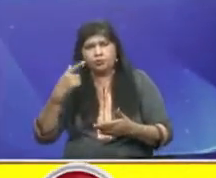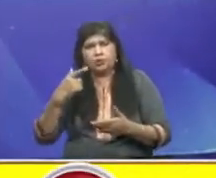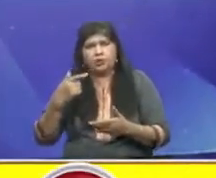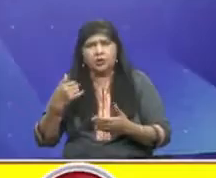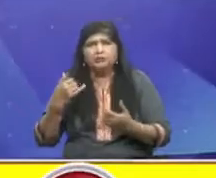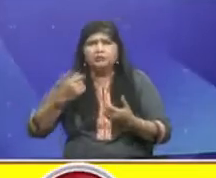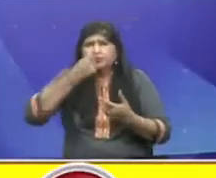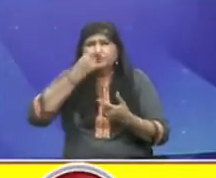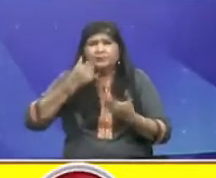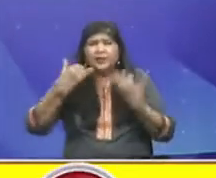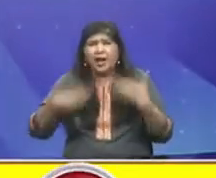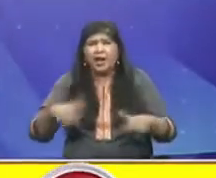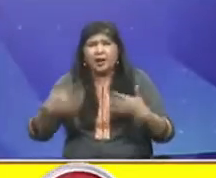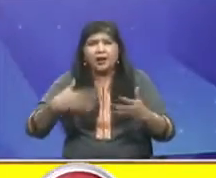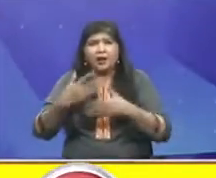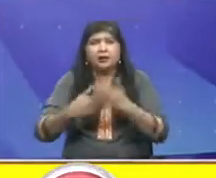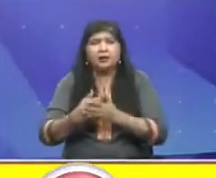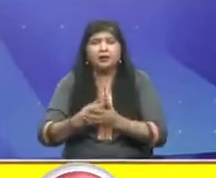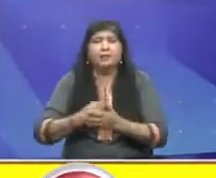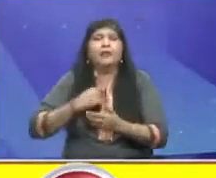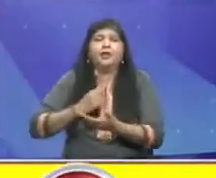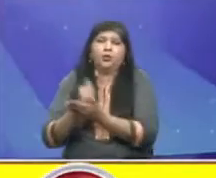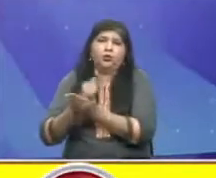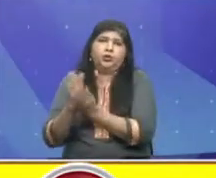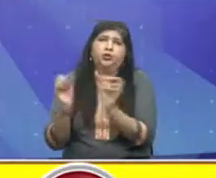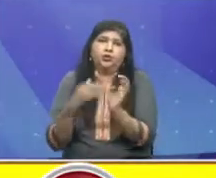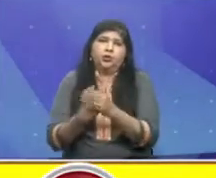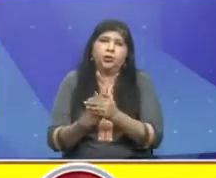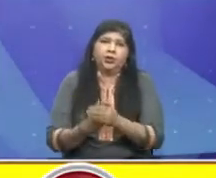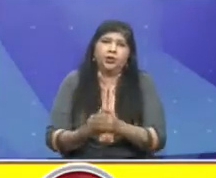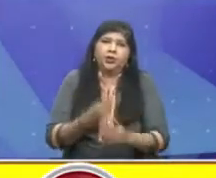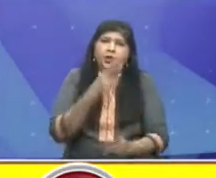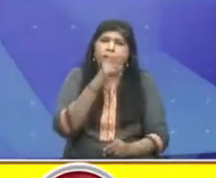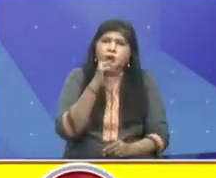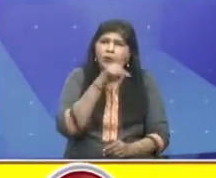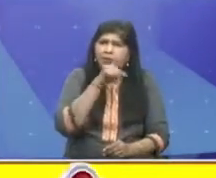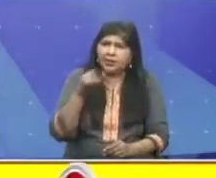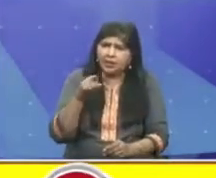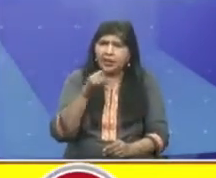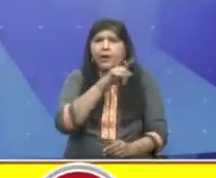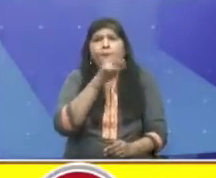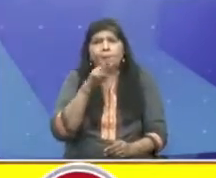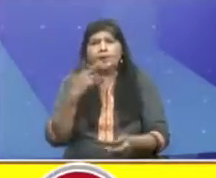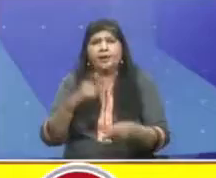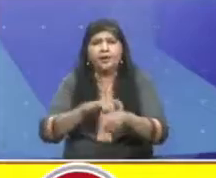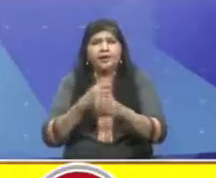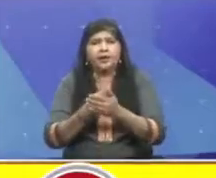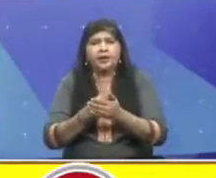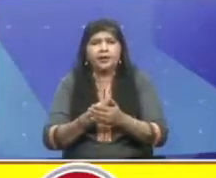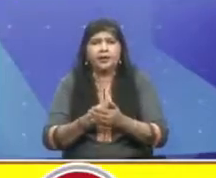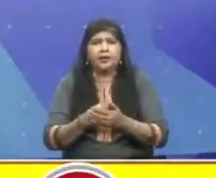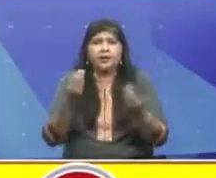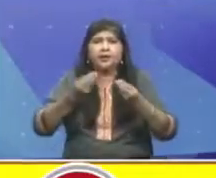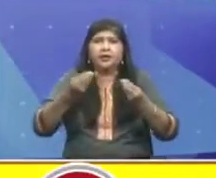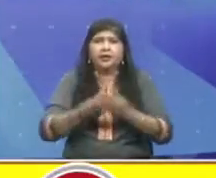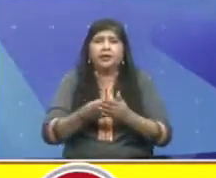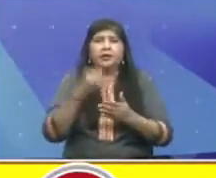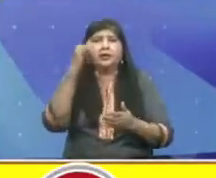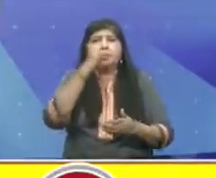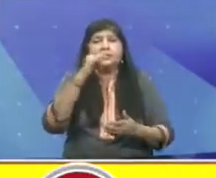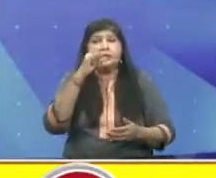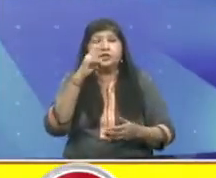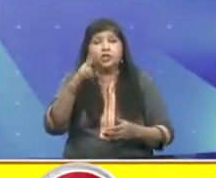माइलेज थोड़ा बढ़ाने के लिए मैंने कोशिश चालू किया था कुछ 2011-12 में, और उसका मैंने करीब करीब